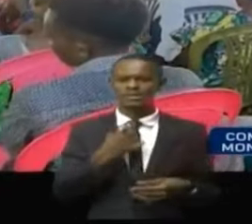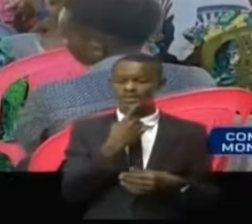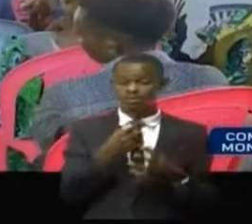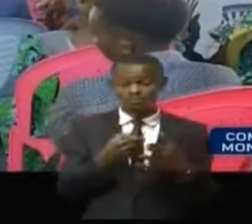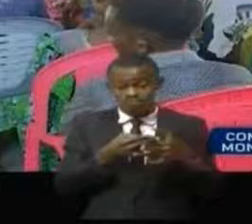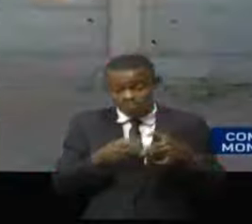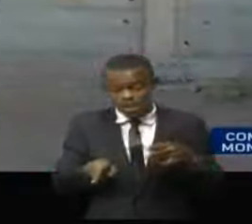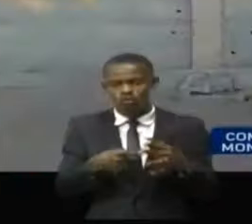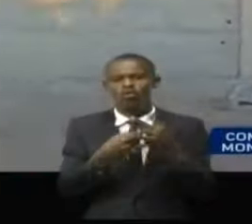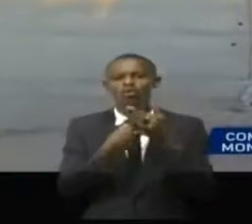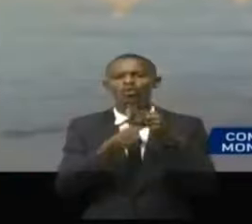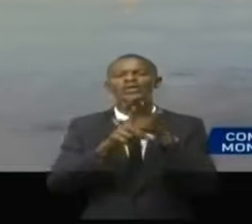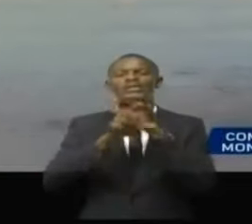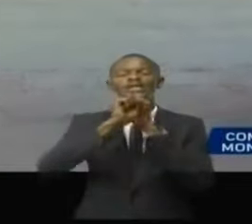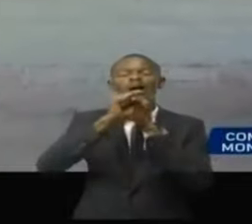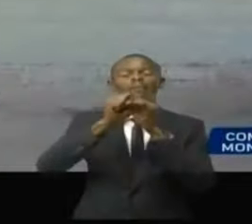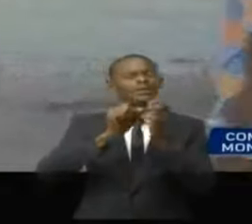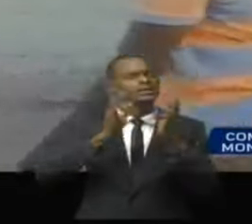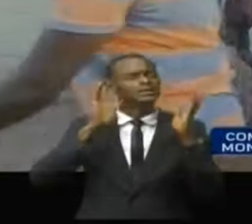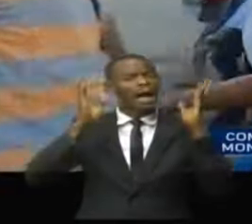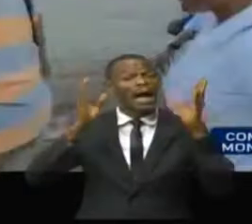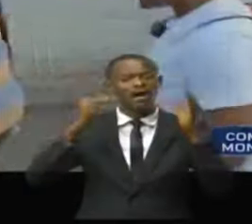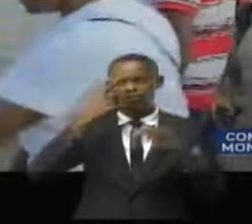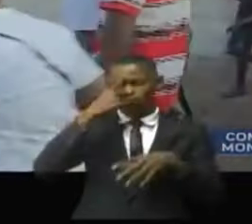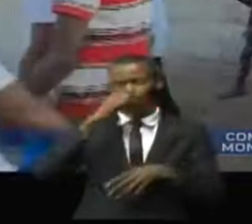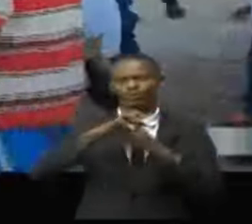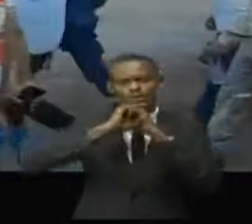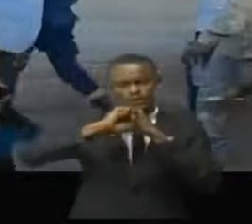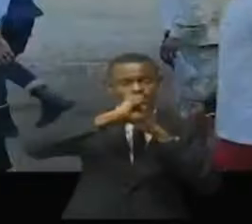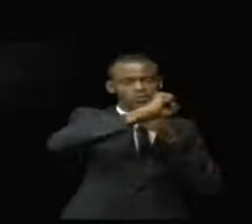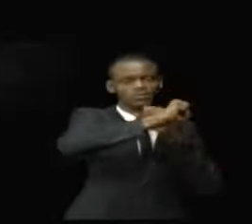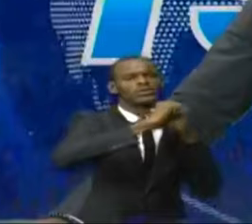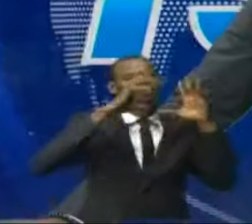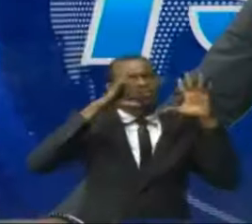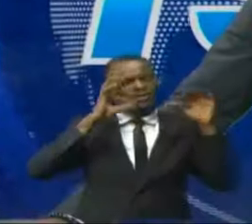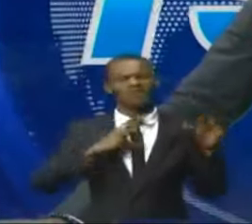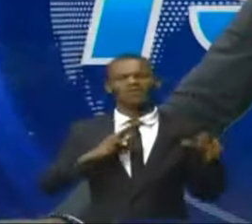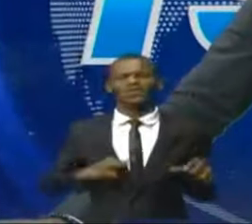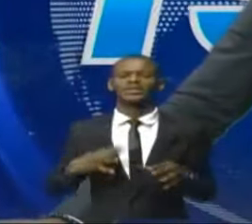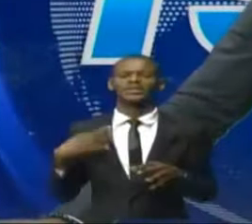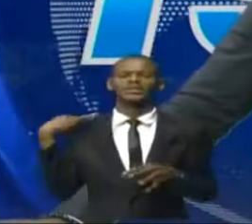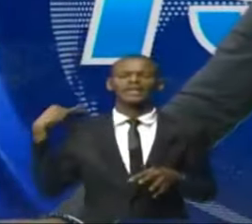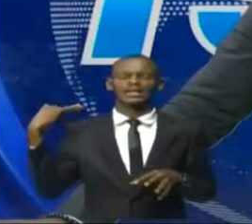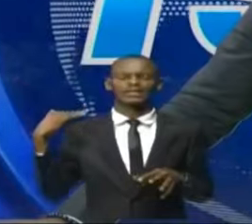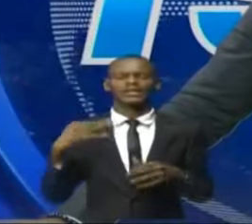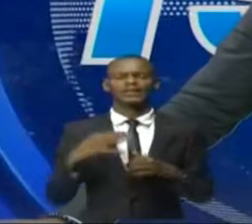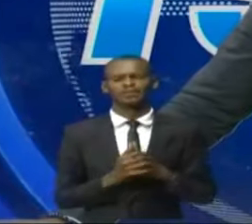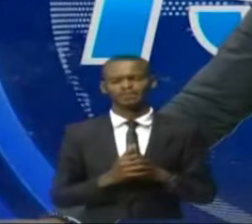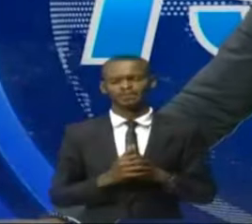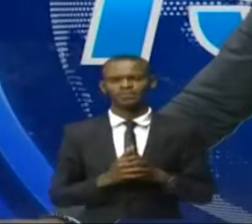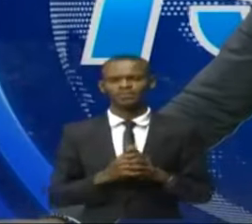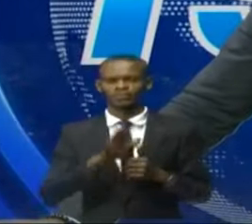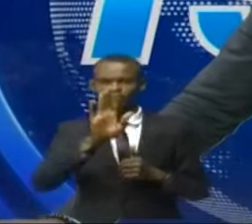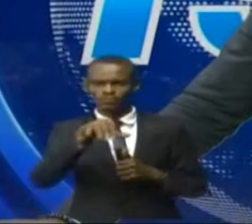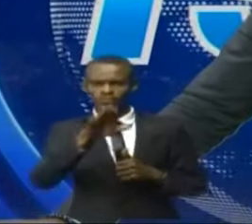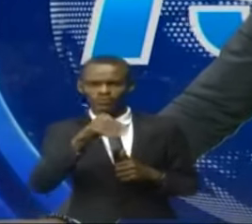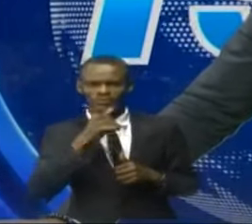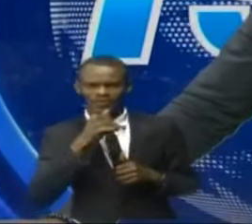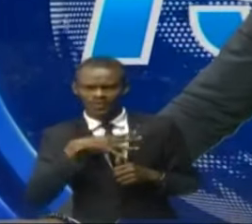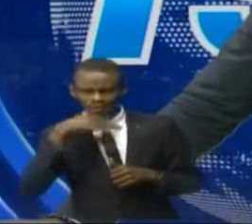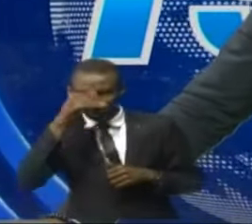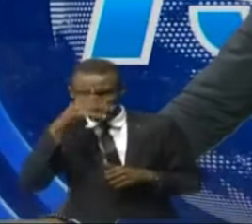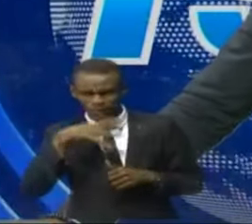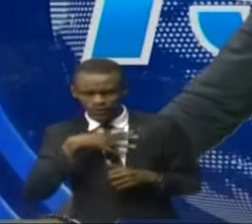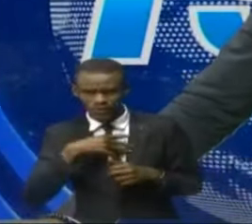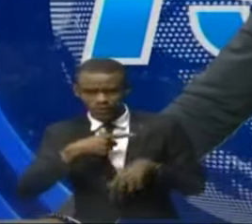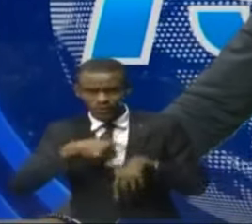de Félix Antoine Tshisekedi Tshilombo, candidat à sa propre succession. Madame Béchu, ne perdez pas le temps, le train menant